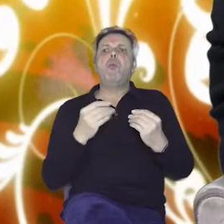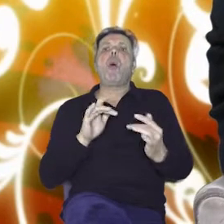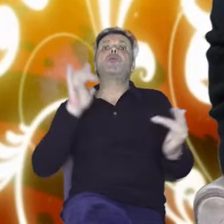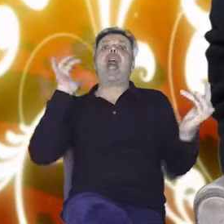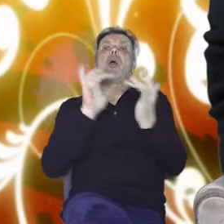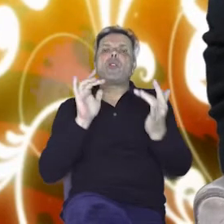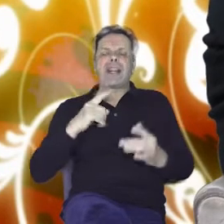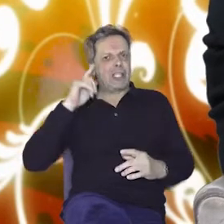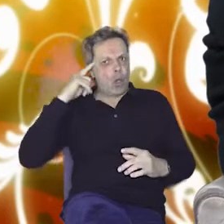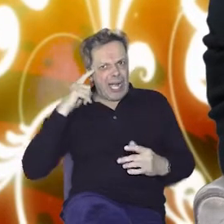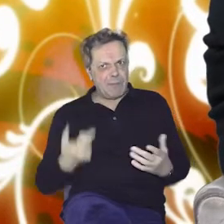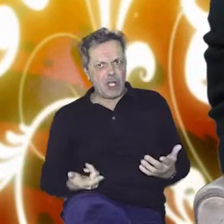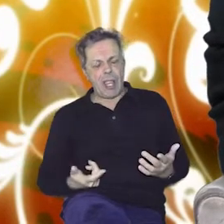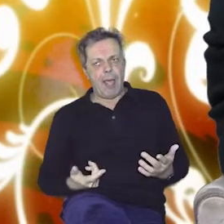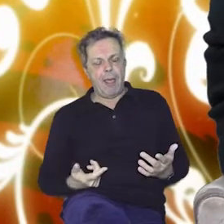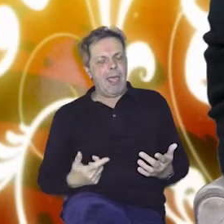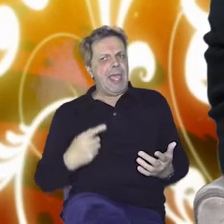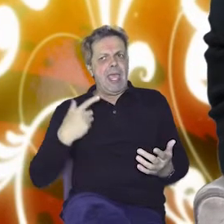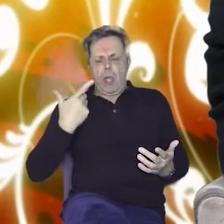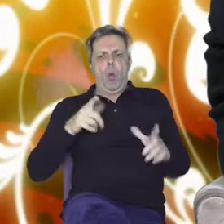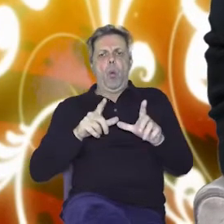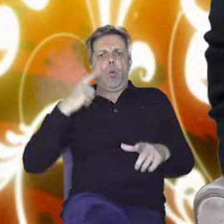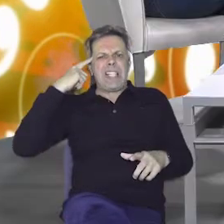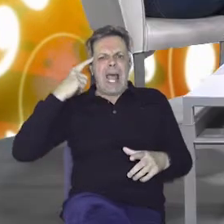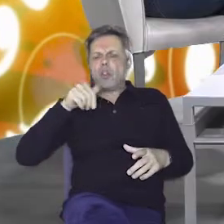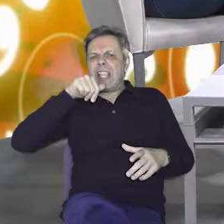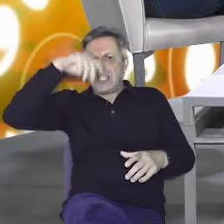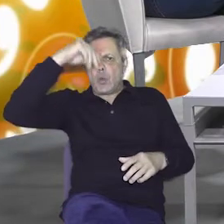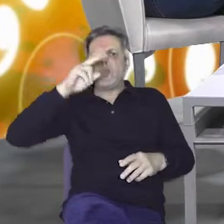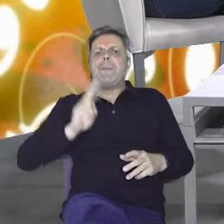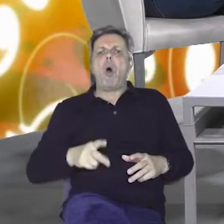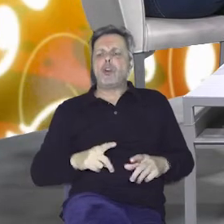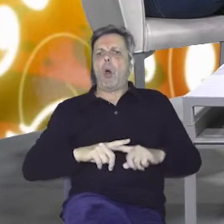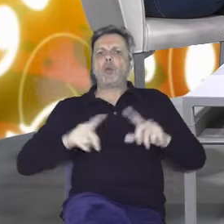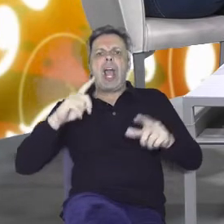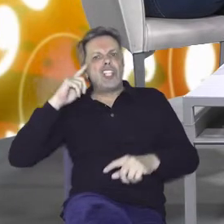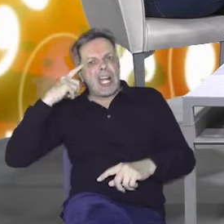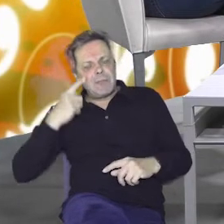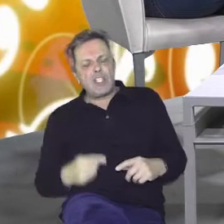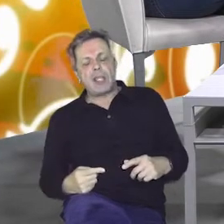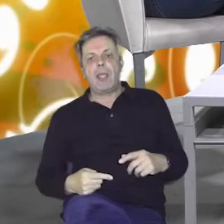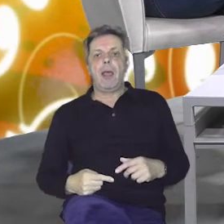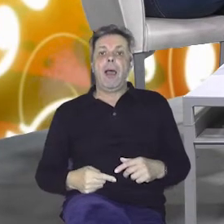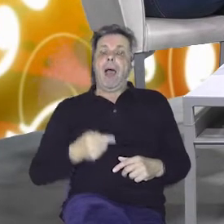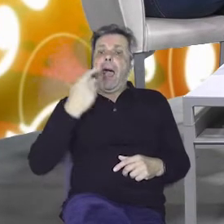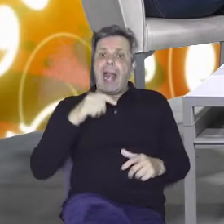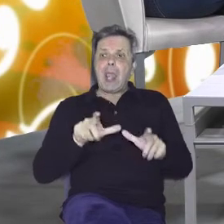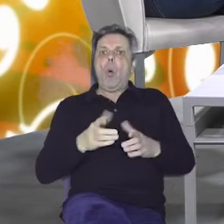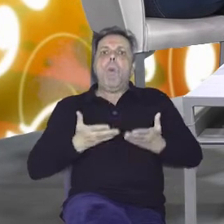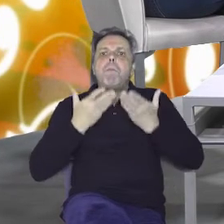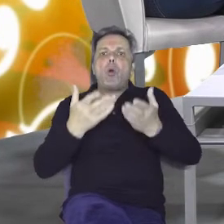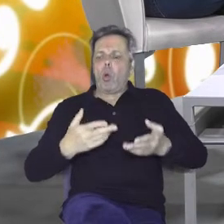kontradiktorna mišljenja. U znanosti i u struci možemo drugačije razmišljati, ali u porukama